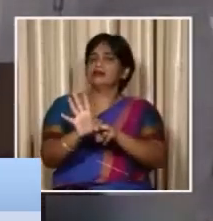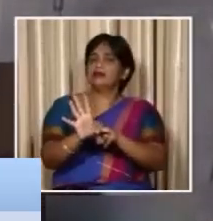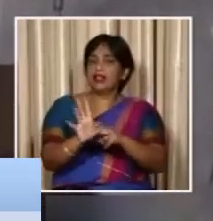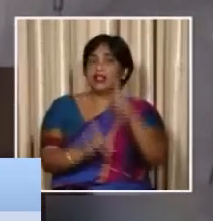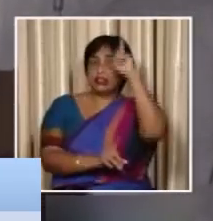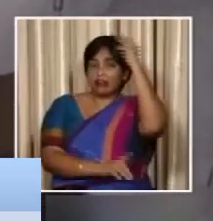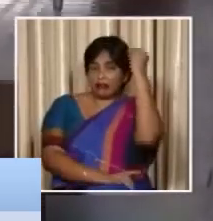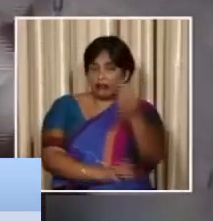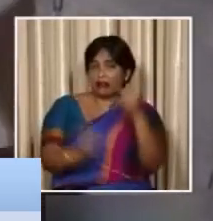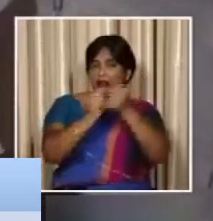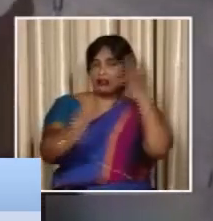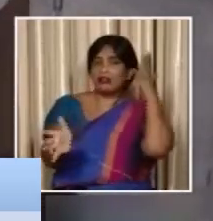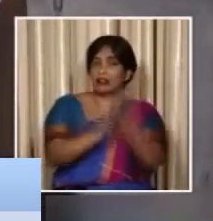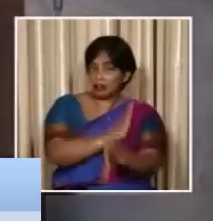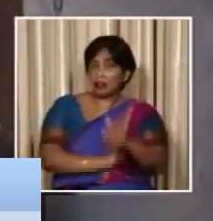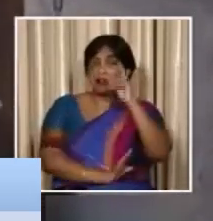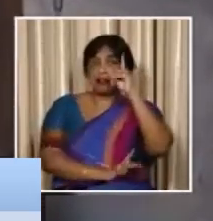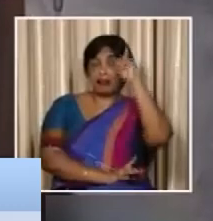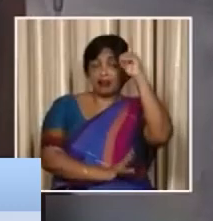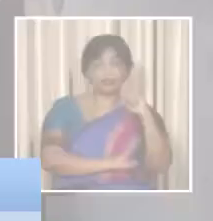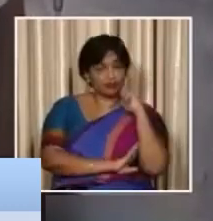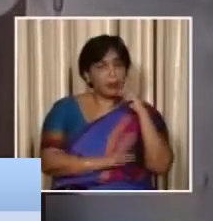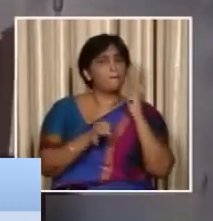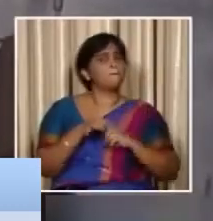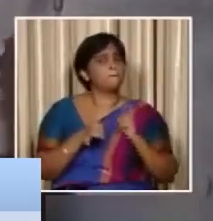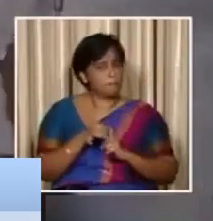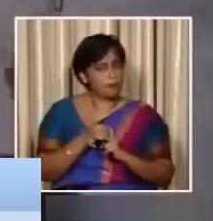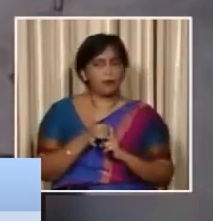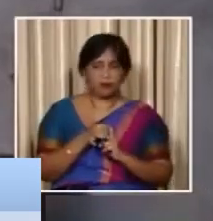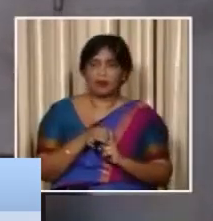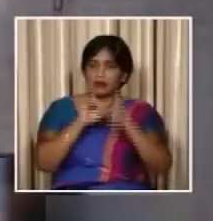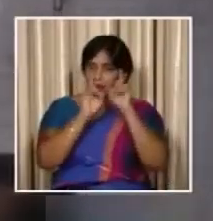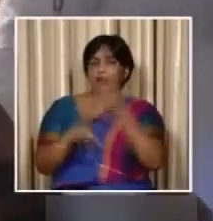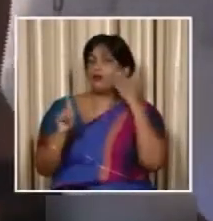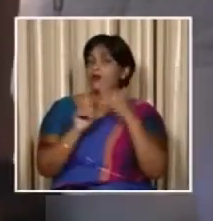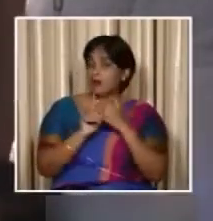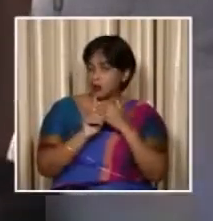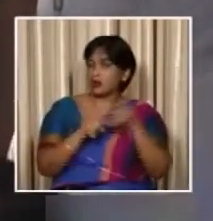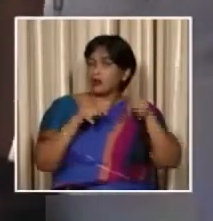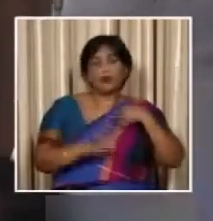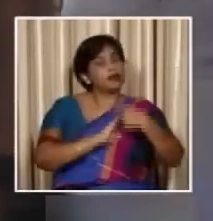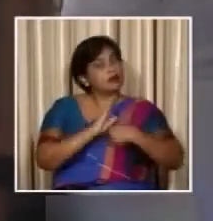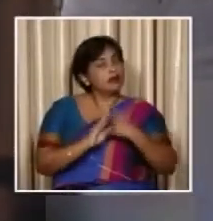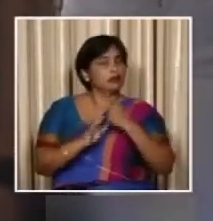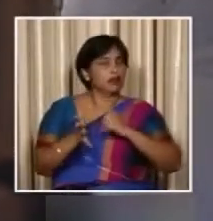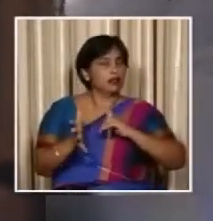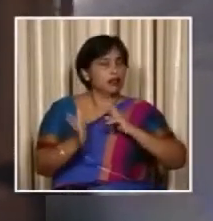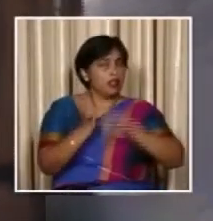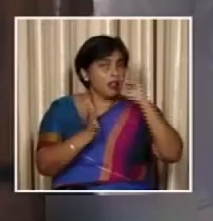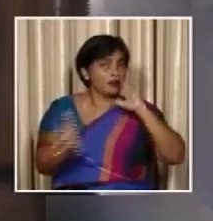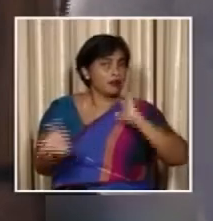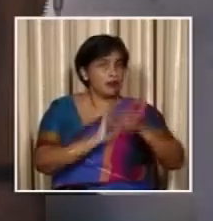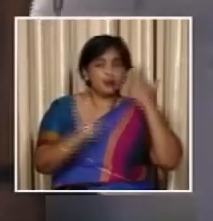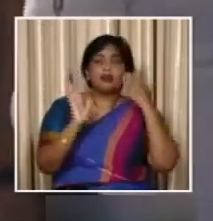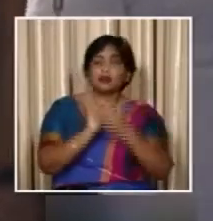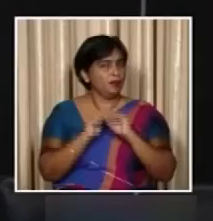වස්තු කාලය යන සස්සපත දේපත මේක රාජා බෞද්ධ ධම්මිකෝද කියලා ප්‍රශ්නයක්. ඒක නිසා මේකදී කවුරුත් එකතු වෙලා මේ රට ජාතික ආපදා තත්ත්වයක් විදිහට සලකලා